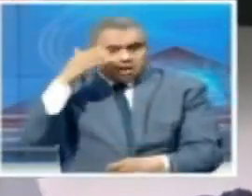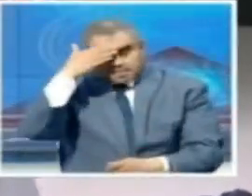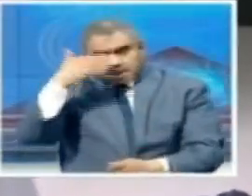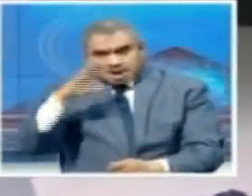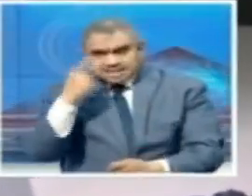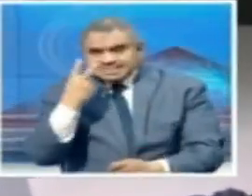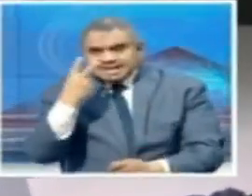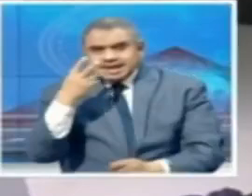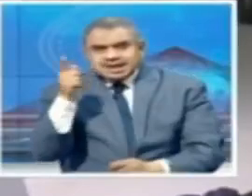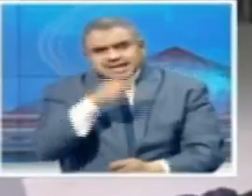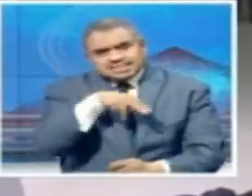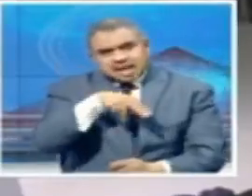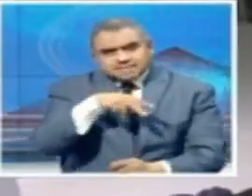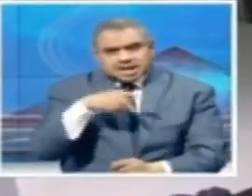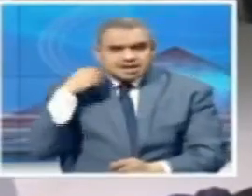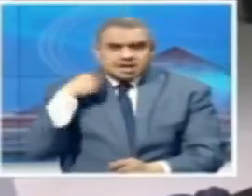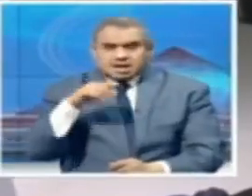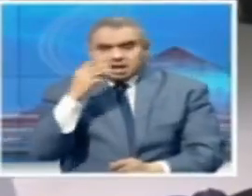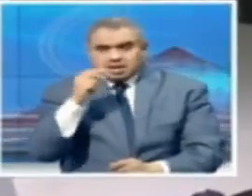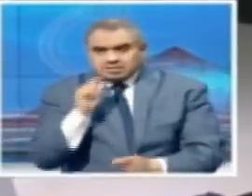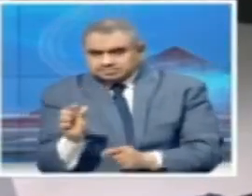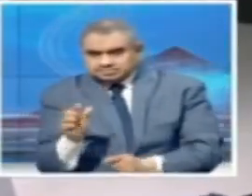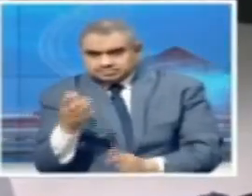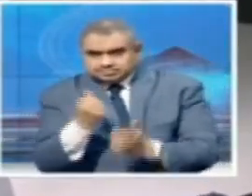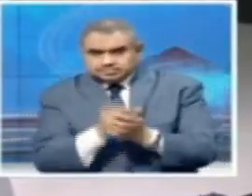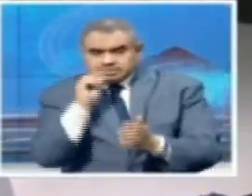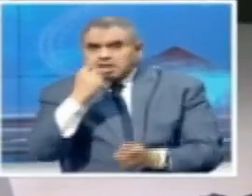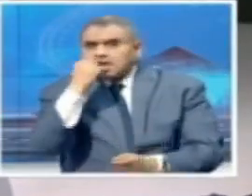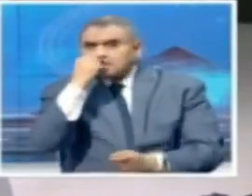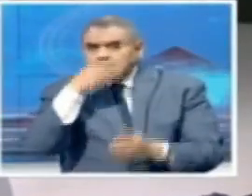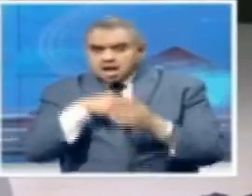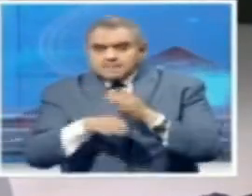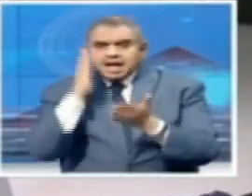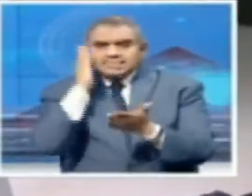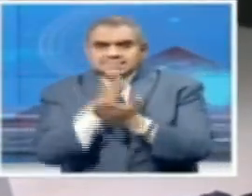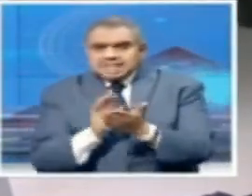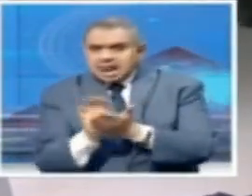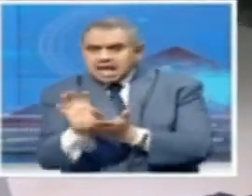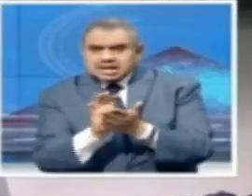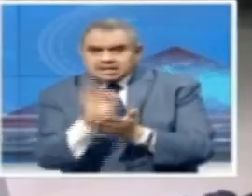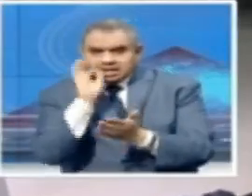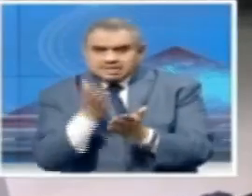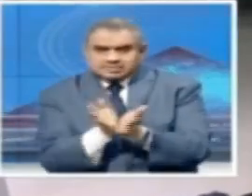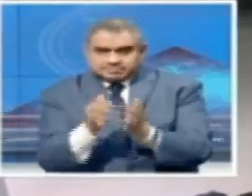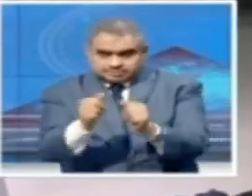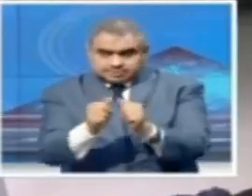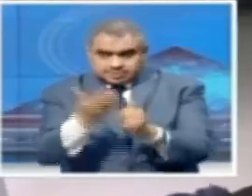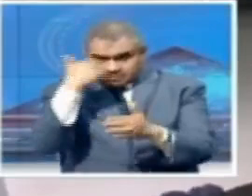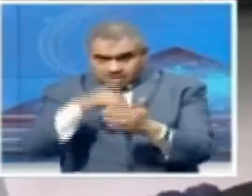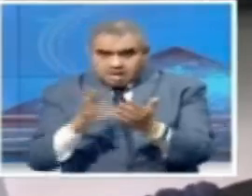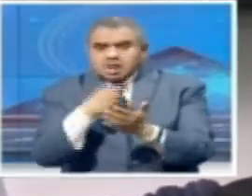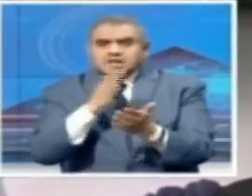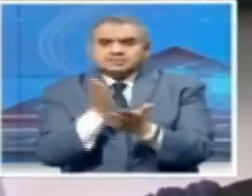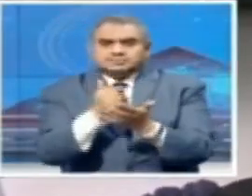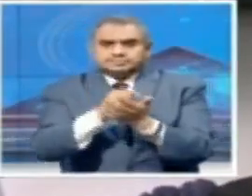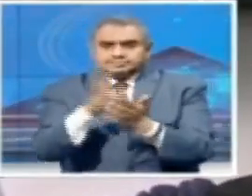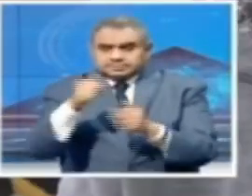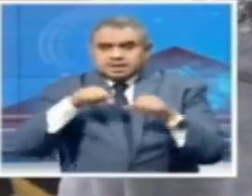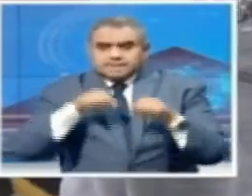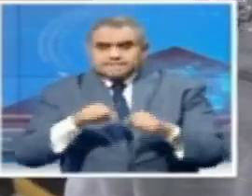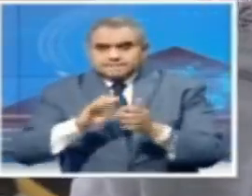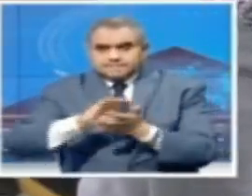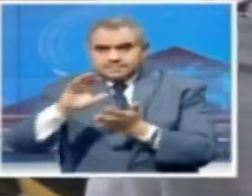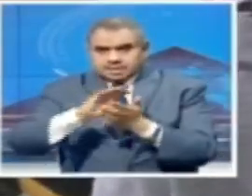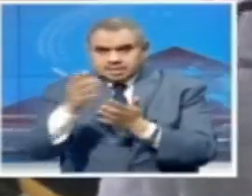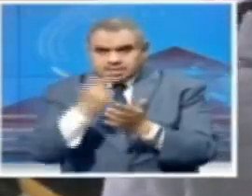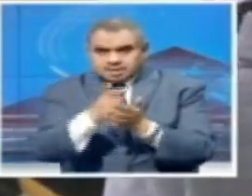8، وطبعا أهم حاجة عندنا هو حفظ الطعوم وصلاحيتها لجميع الأطفال. بعد كده بنبدأ نوزعها على المكاتب. الحملة دي